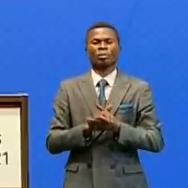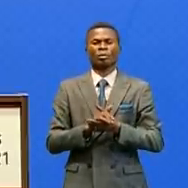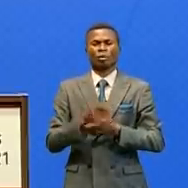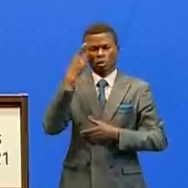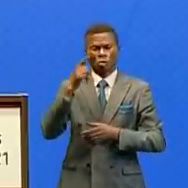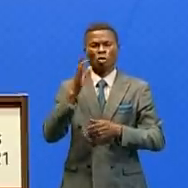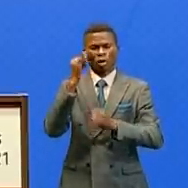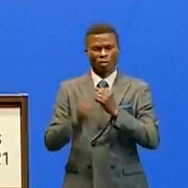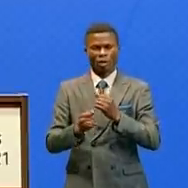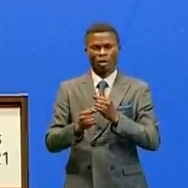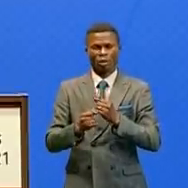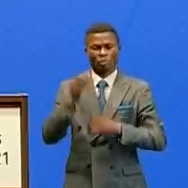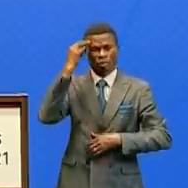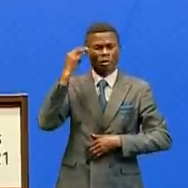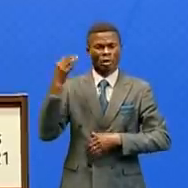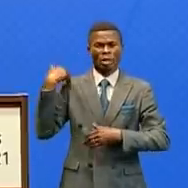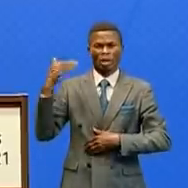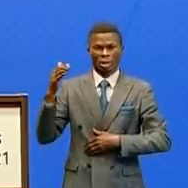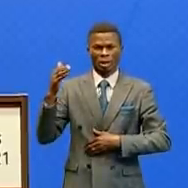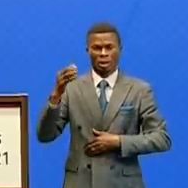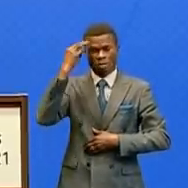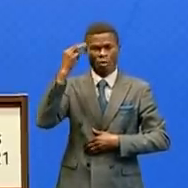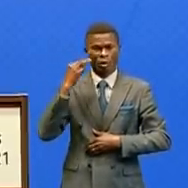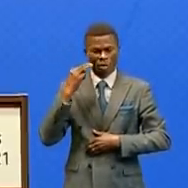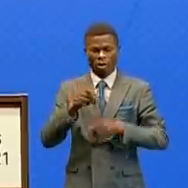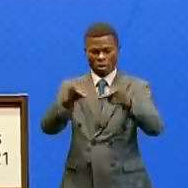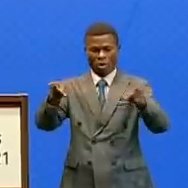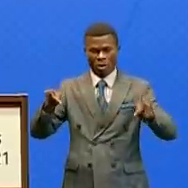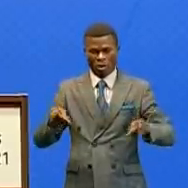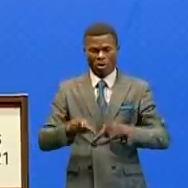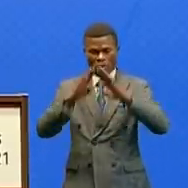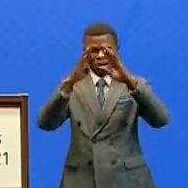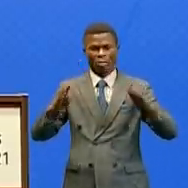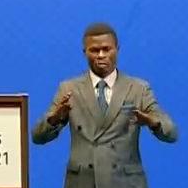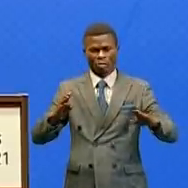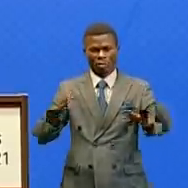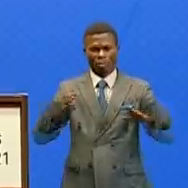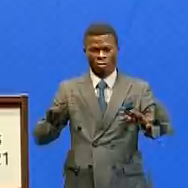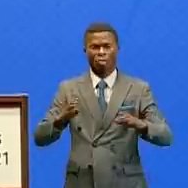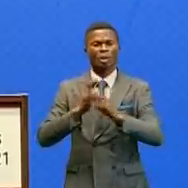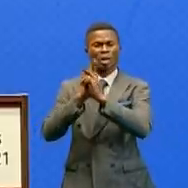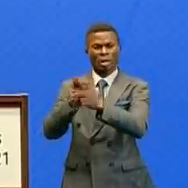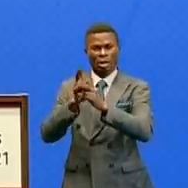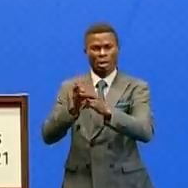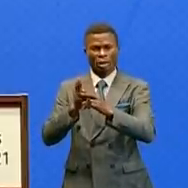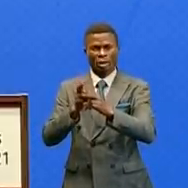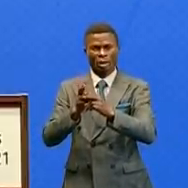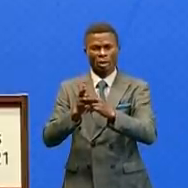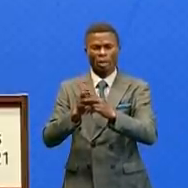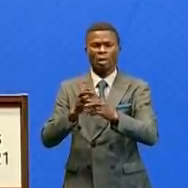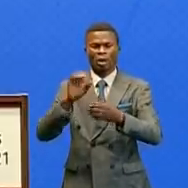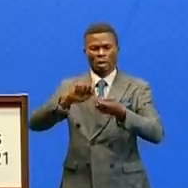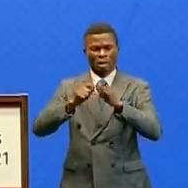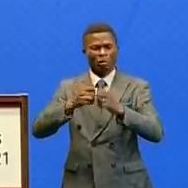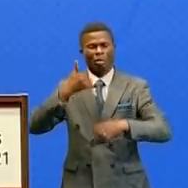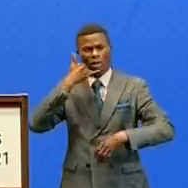Pour conclure, le ministre d'État, ministre de l'Urbanisme et de l'Habitat, a fait état de son entretien